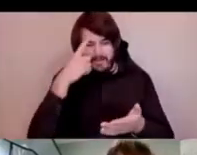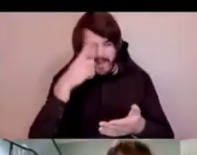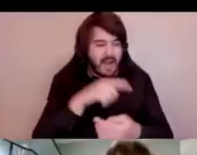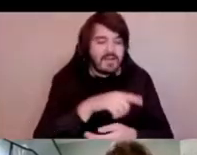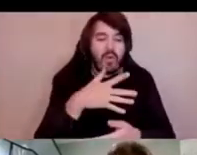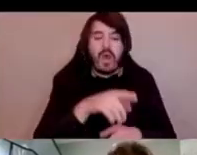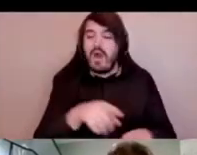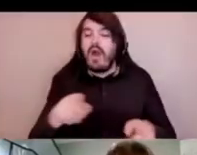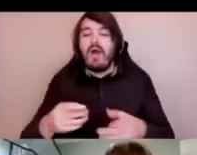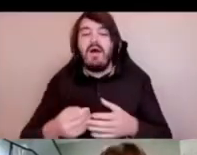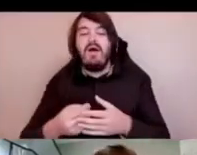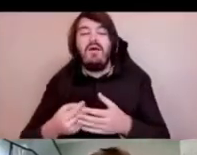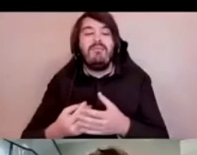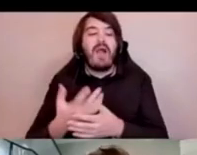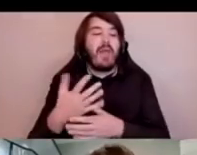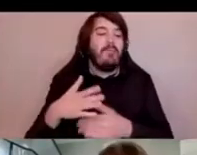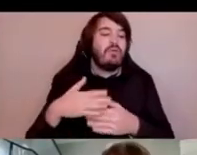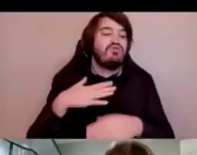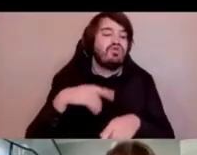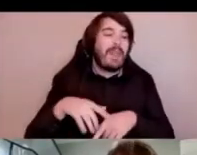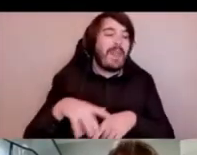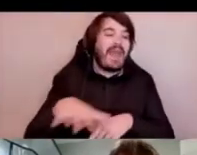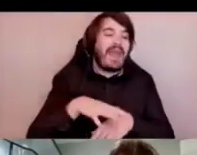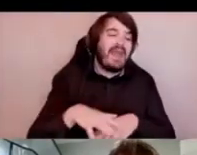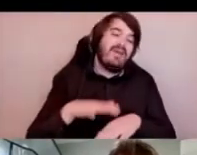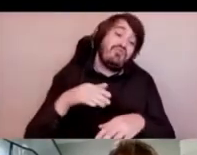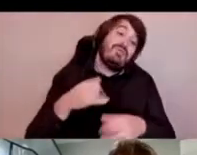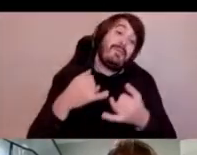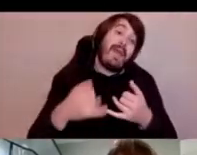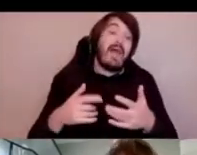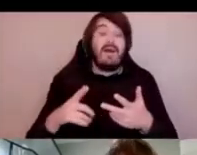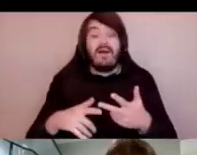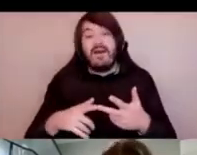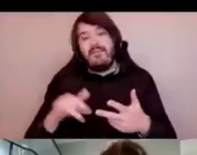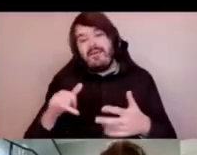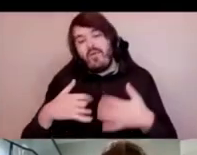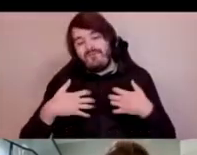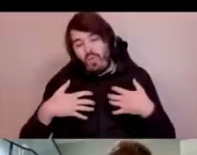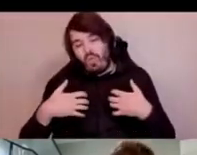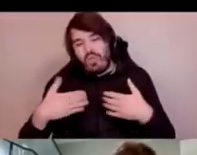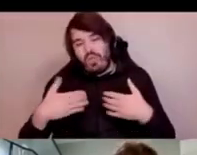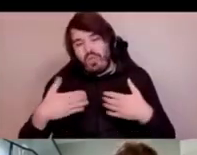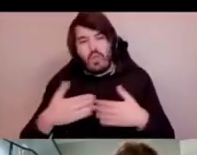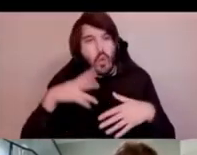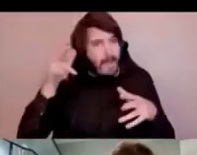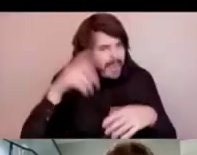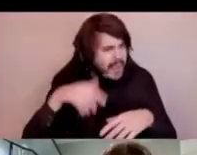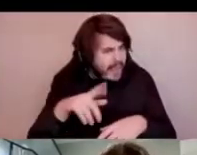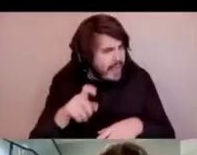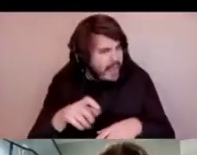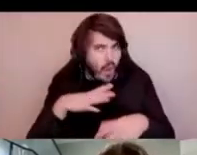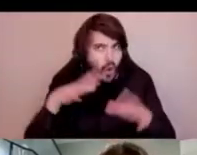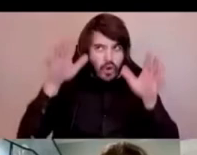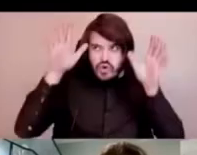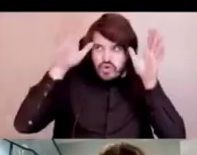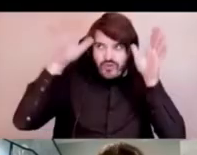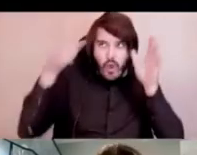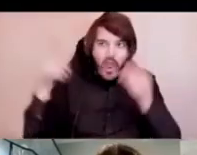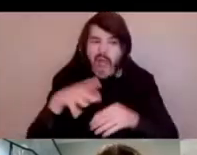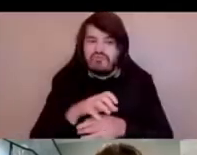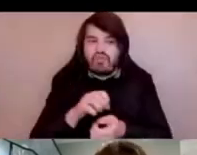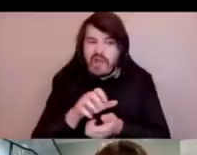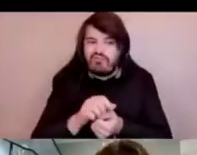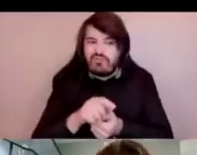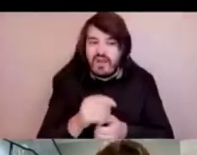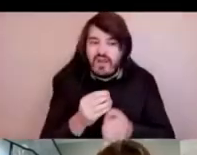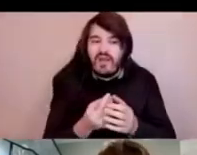se trouve dans notre jardin. Puis, finalement, la faune. Donc, est-ce qu'on a des lapins? Est-ce qu'on a des chevreuils qui vont venir manger